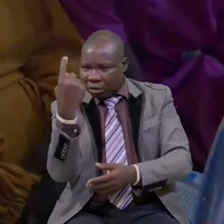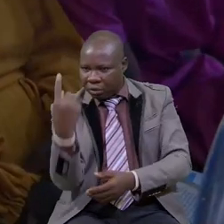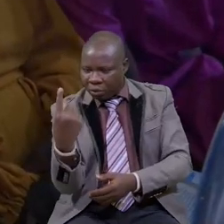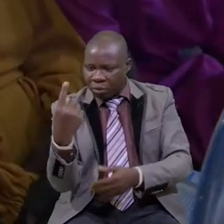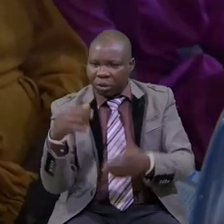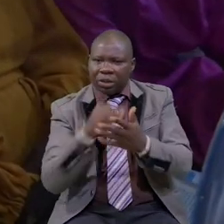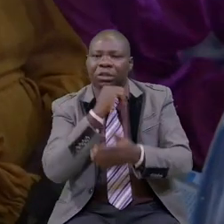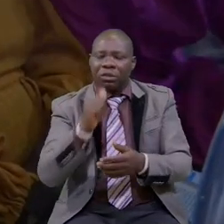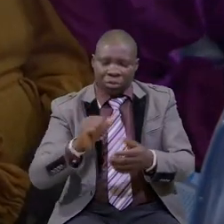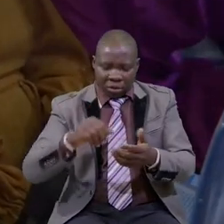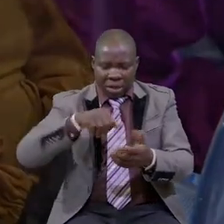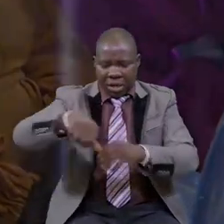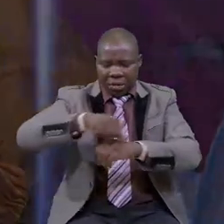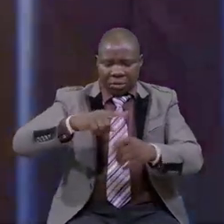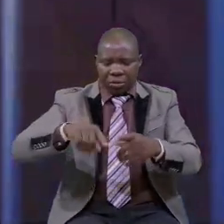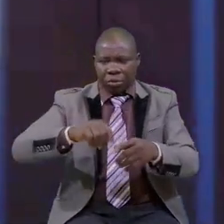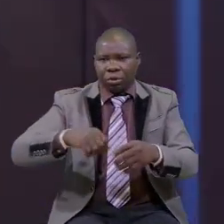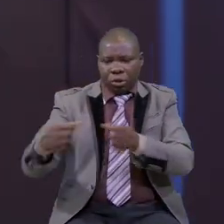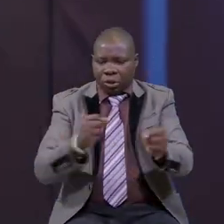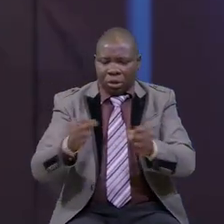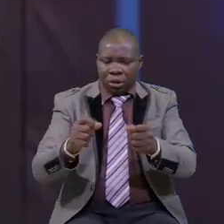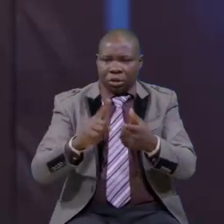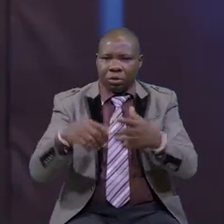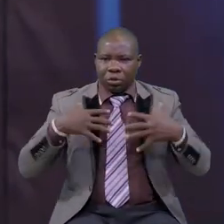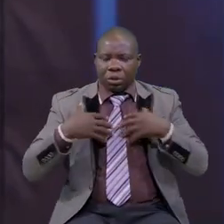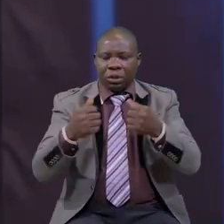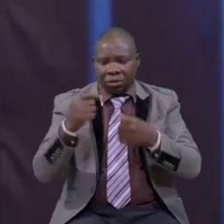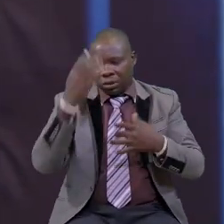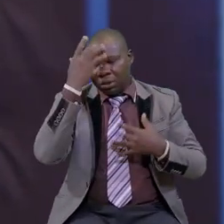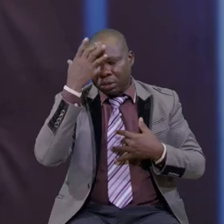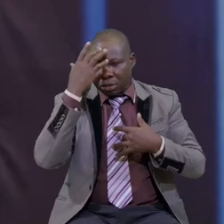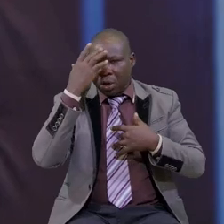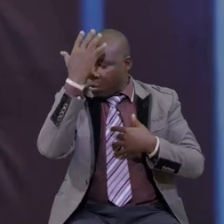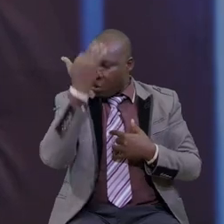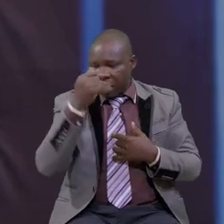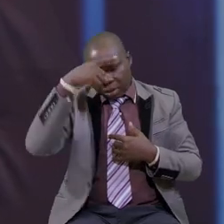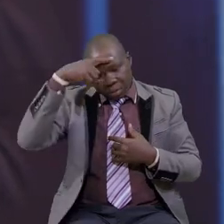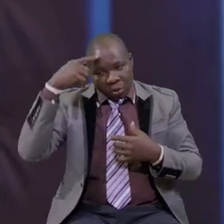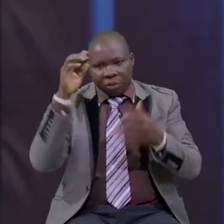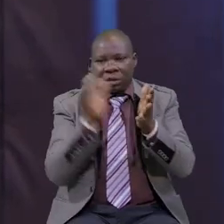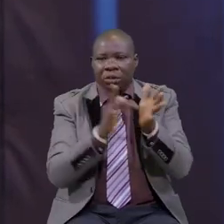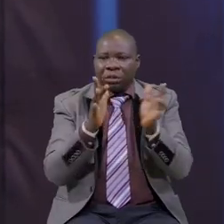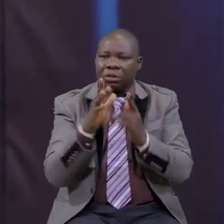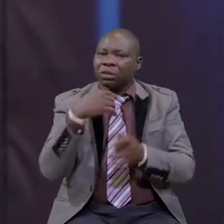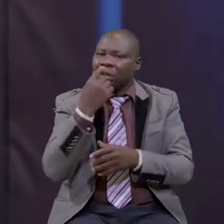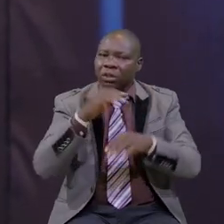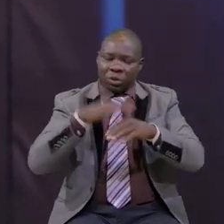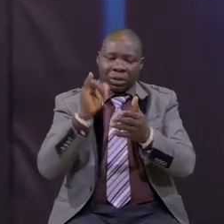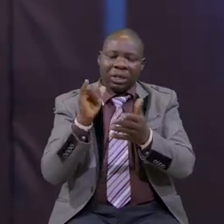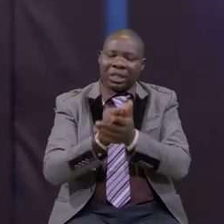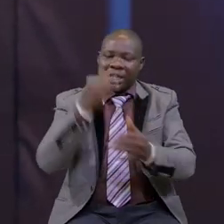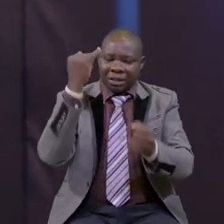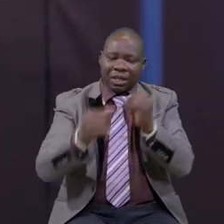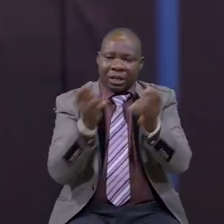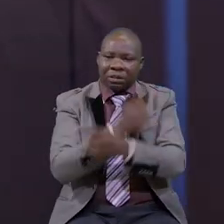une onction qui, pour trembler, pour guérir les malades. Pourquoi? Parce que Jésus-Christ a dit, en ce dernier